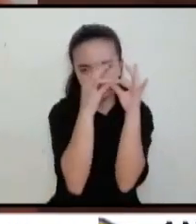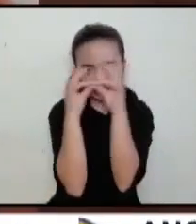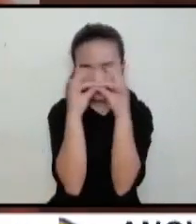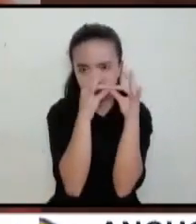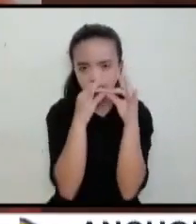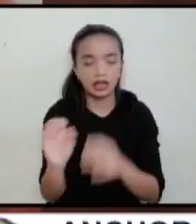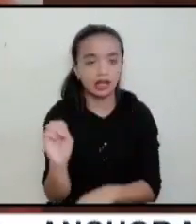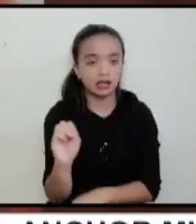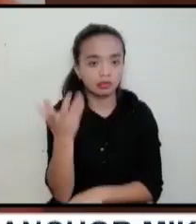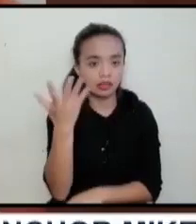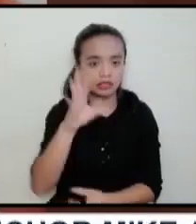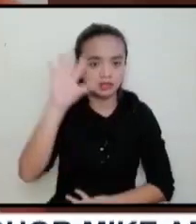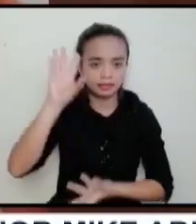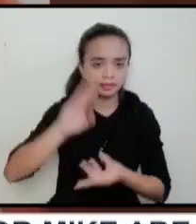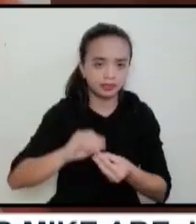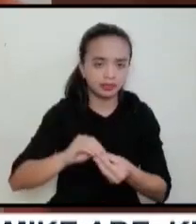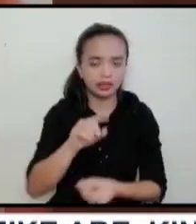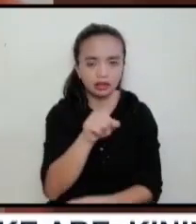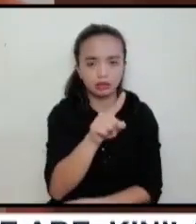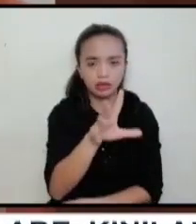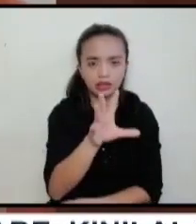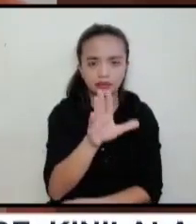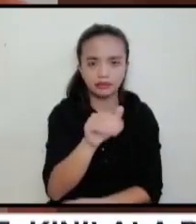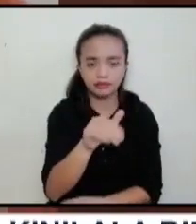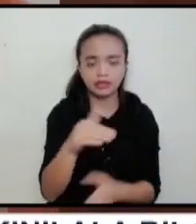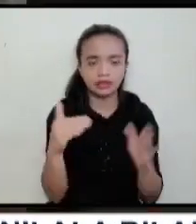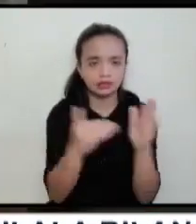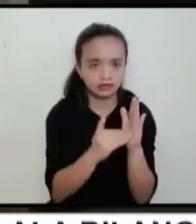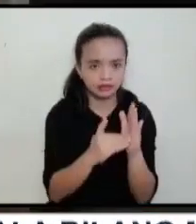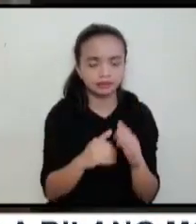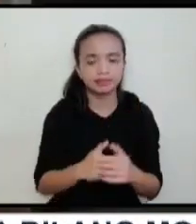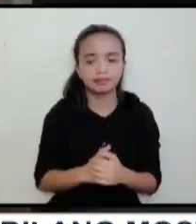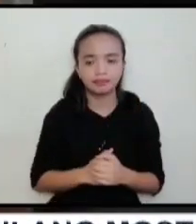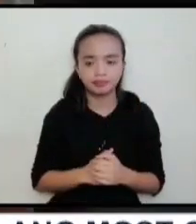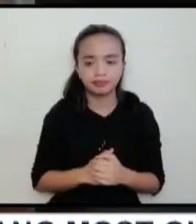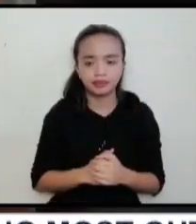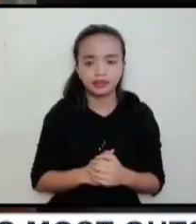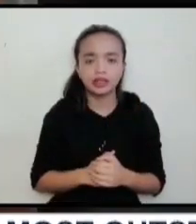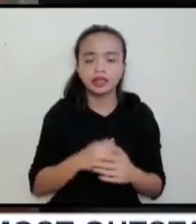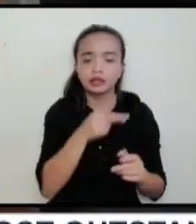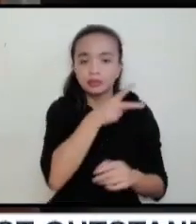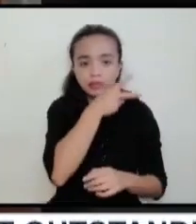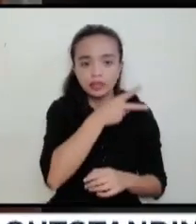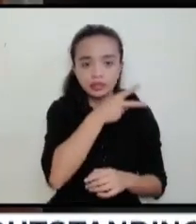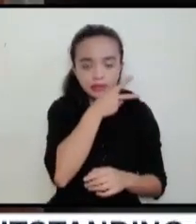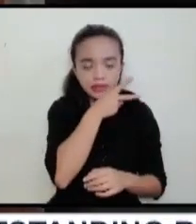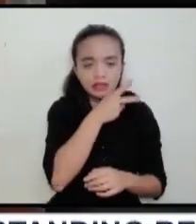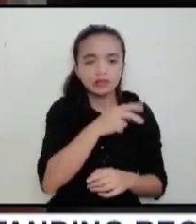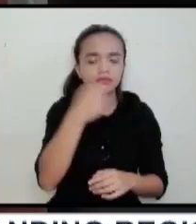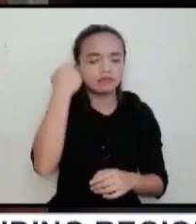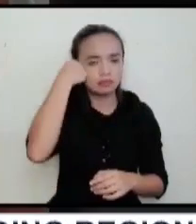mahigit 115,000 pesos. Maharap ang mga sospek sa kasong paglabag sa RA